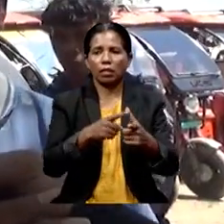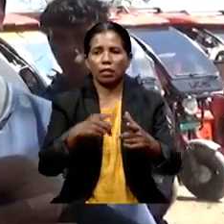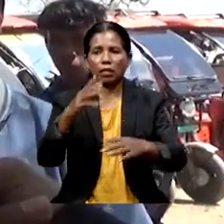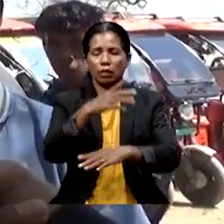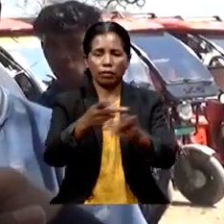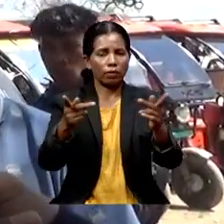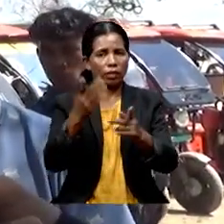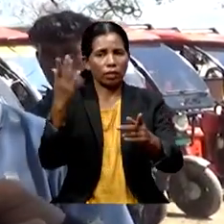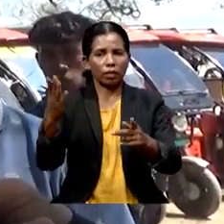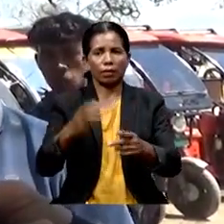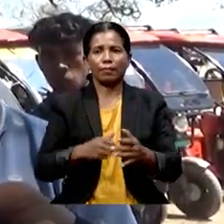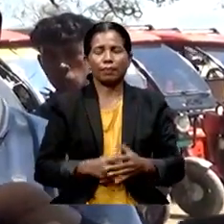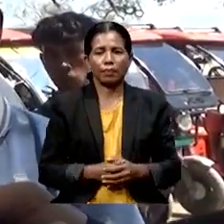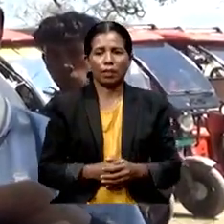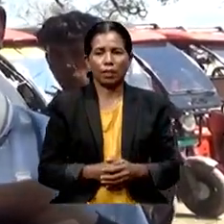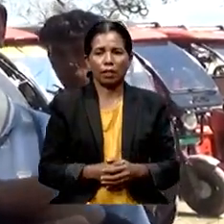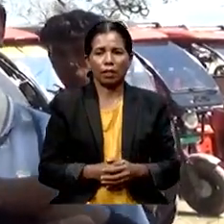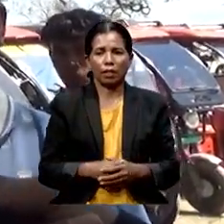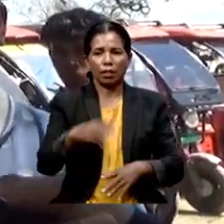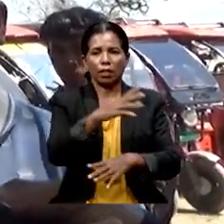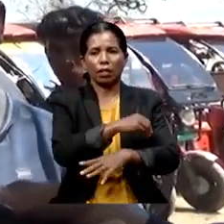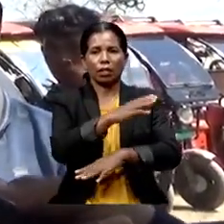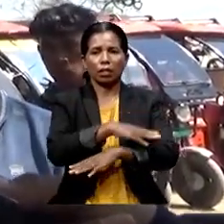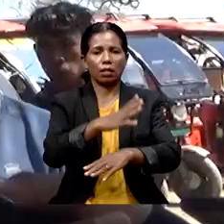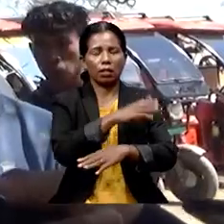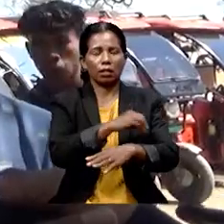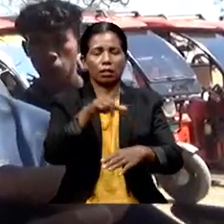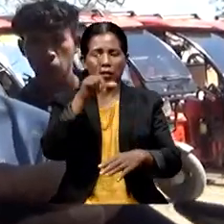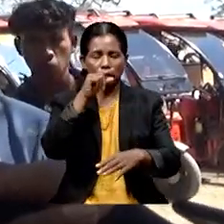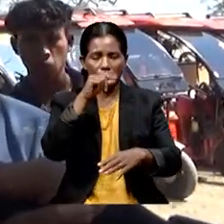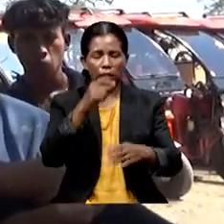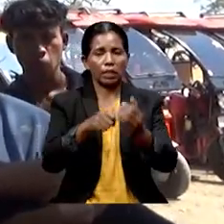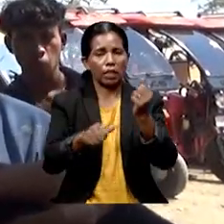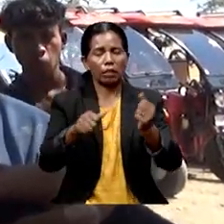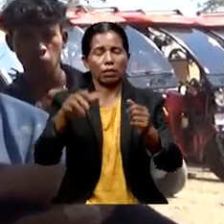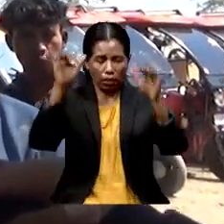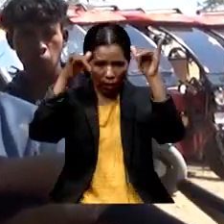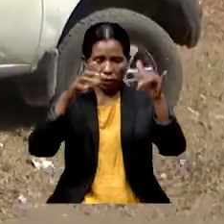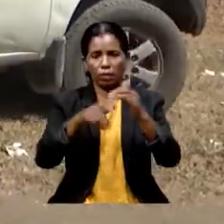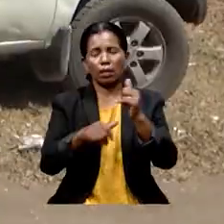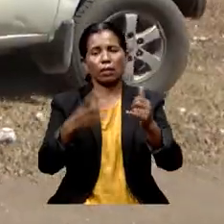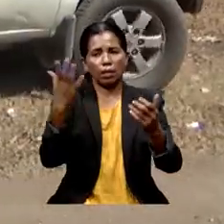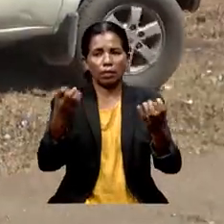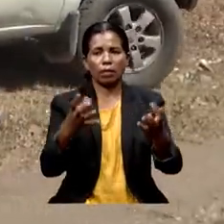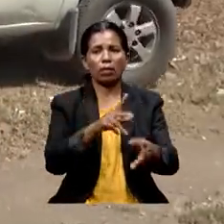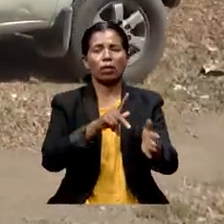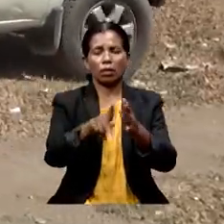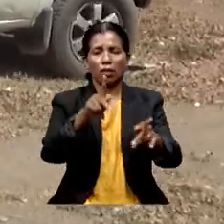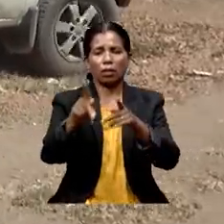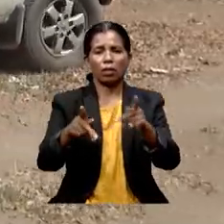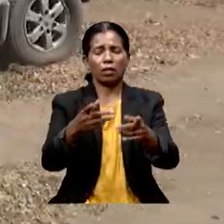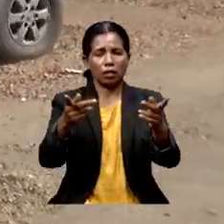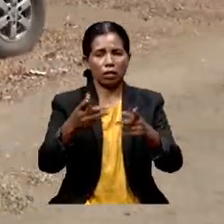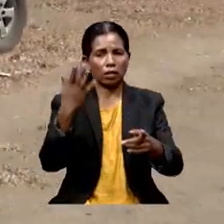vale divite ho karaoke ma komesa halio ne no vale. Manita controla maximum. Hafen oho komunidade ni animal iha